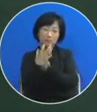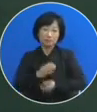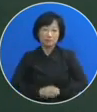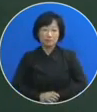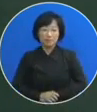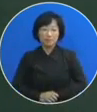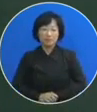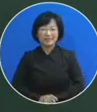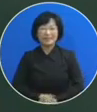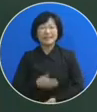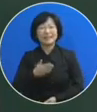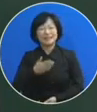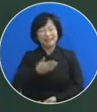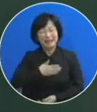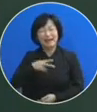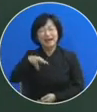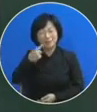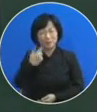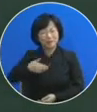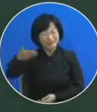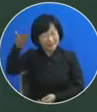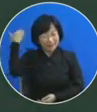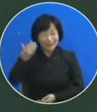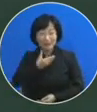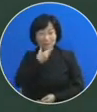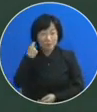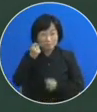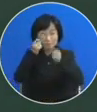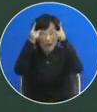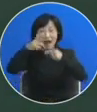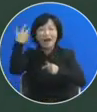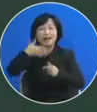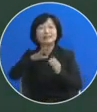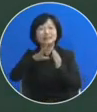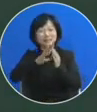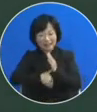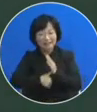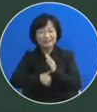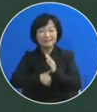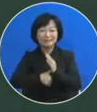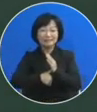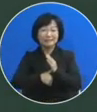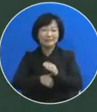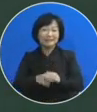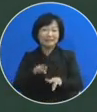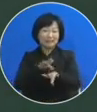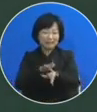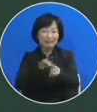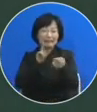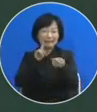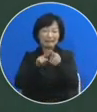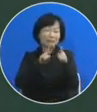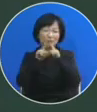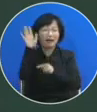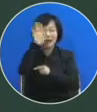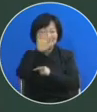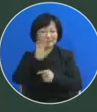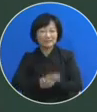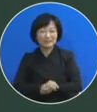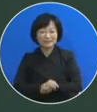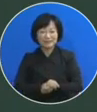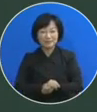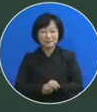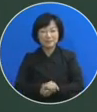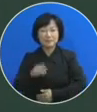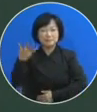수준 높을 때는 그런 말 안 했어요. Then I too, when in the past when I was very high level, 나도 수준 높을 때 있었다니까. There was a time in my life where I was very high level too. 예, 그때는